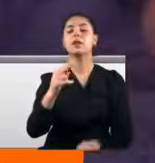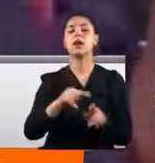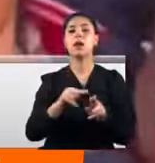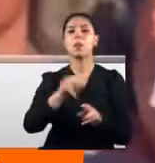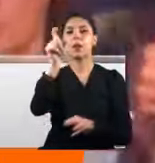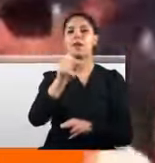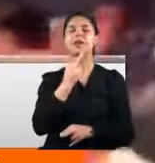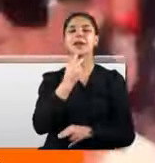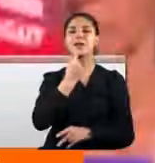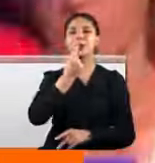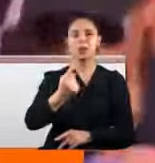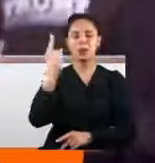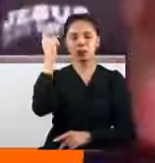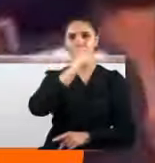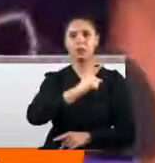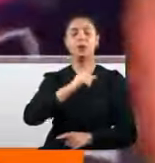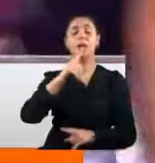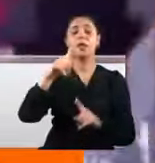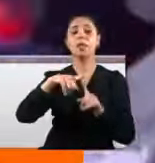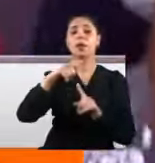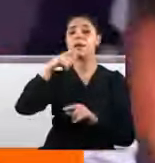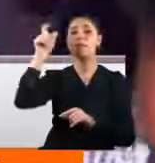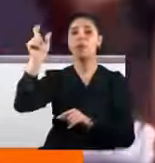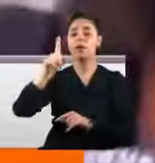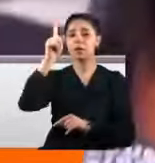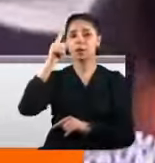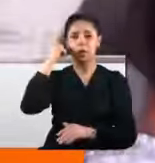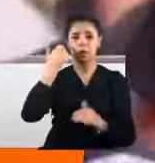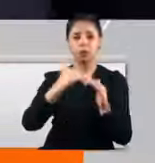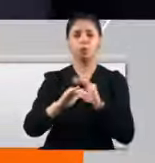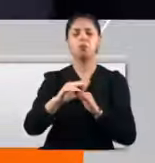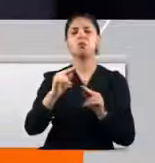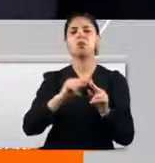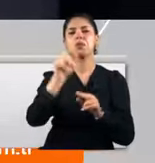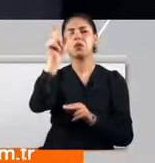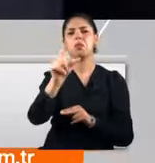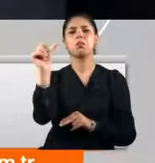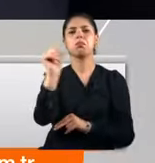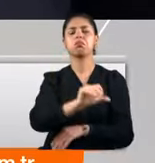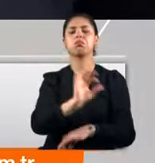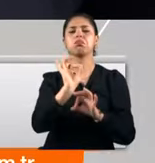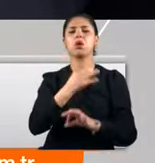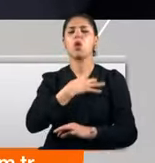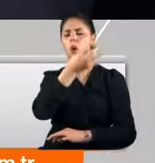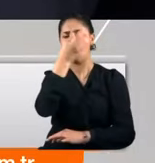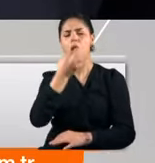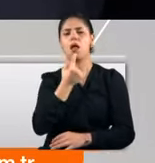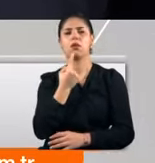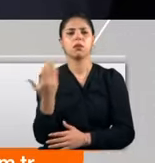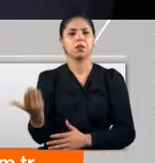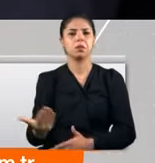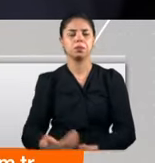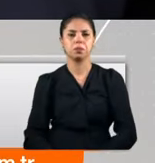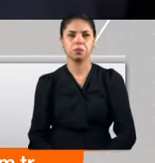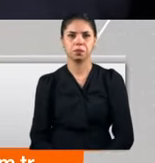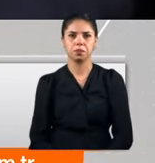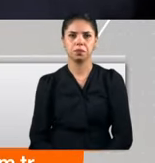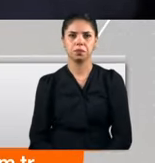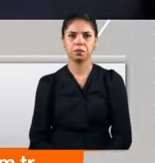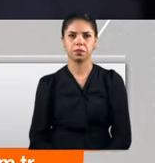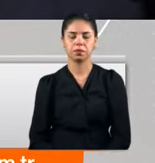ilk yorumu, Kamala'yı yenmek Biden'dan daha kolay olacak oldu. Trump adeta bu suikast girişiminden